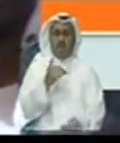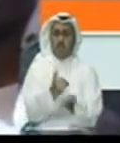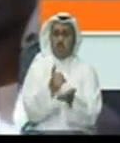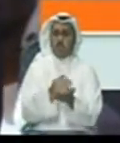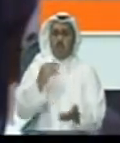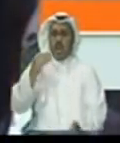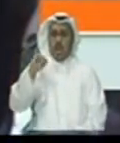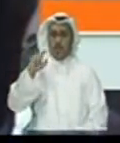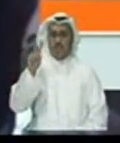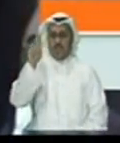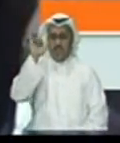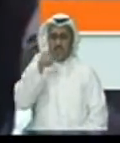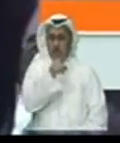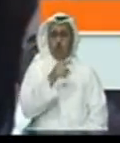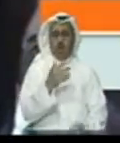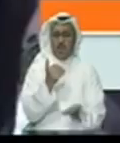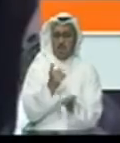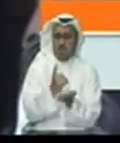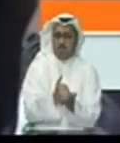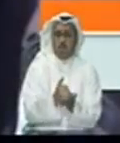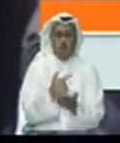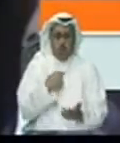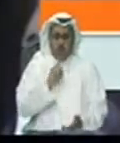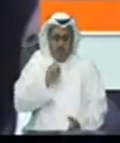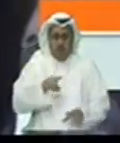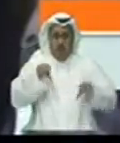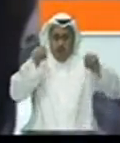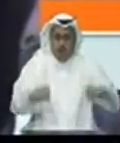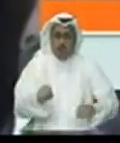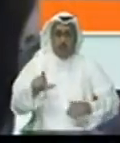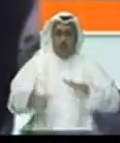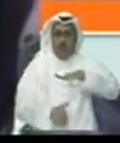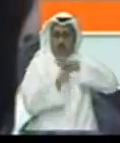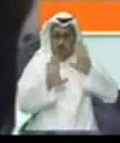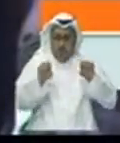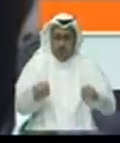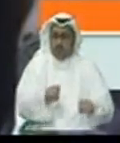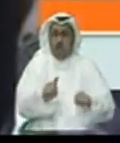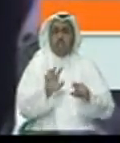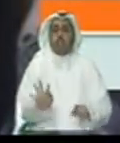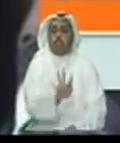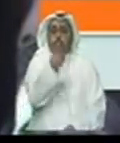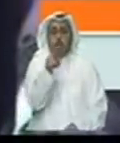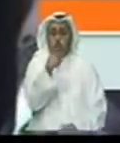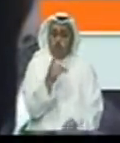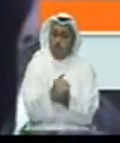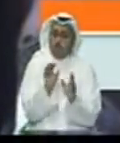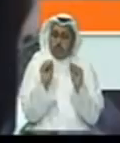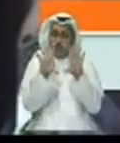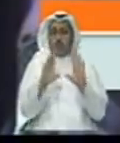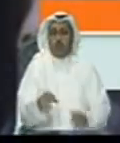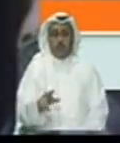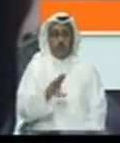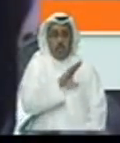إن المجلس العسكري الانتقالي لا يسعى للسلطة ويستمد قوته من التأييد الشعبي، ولفت إلى أن